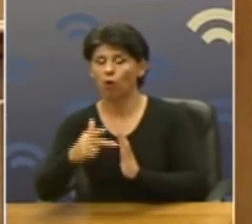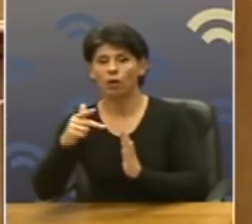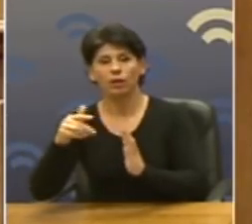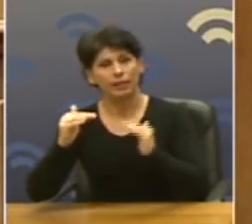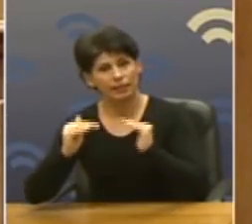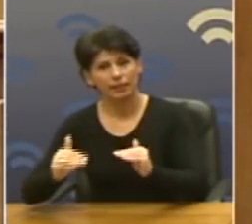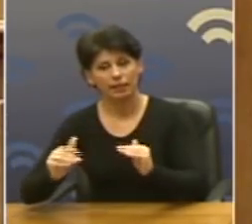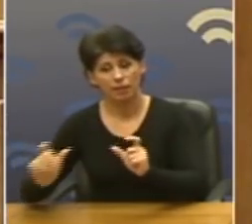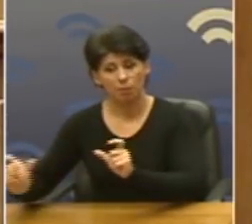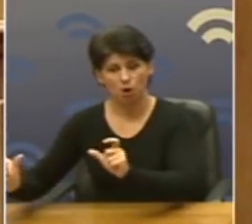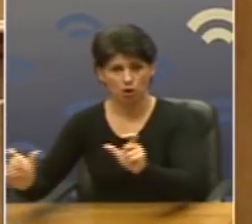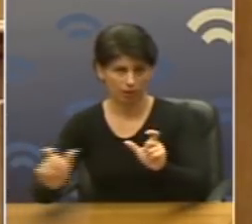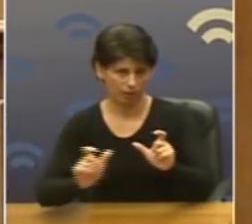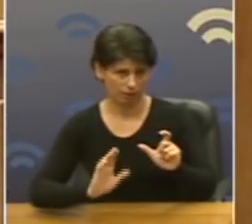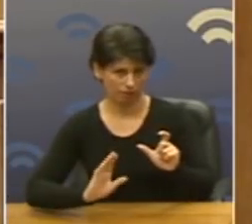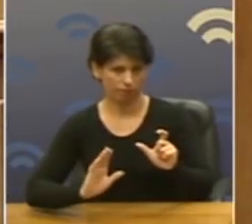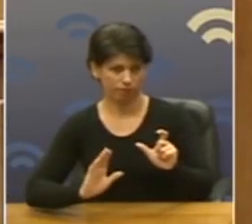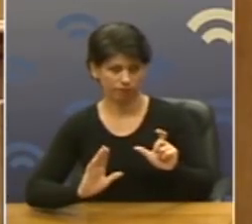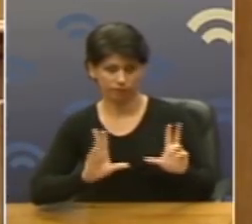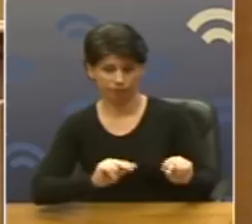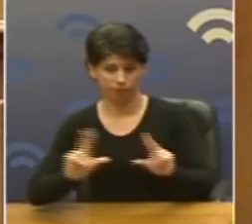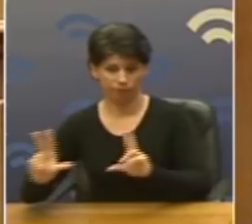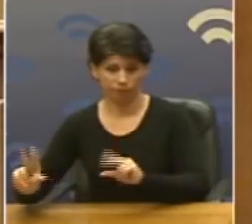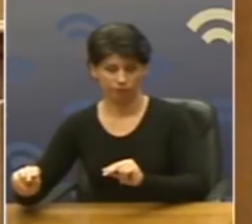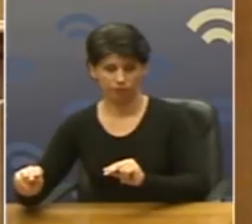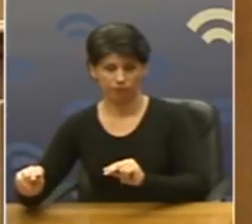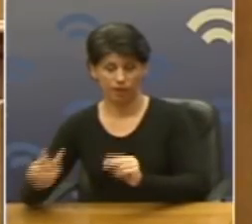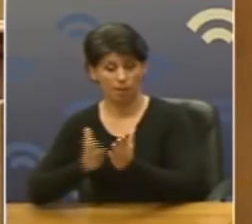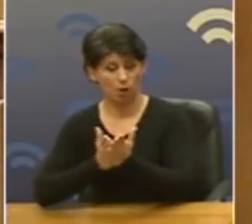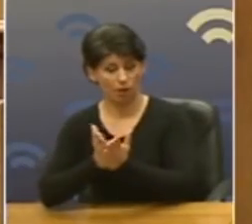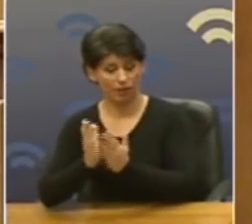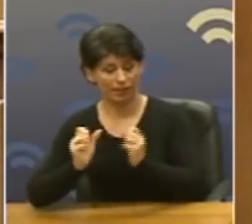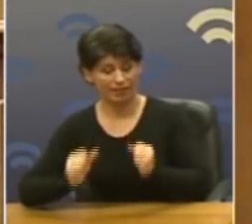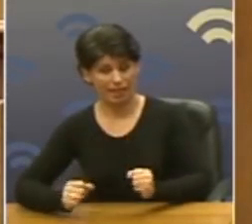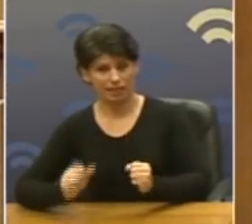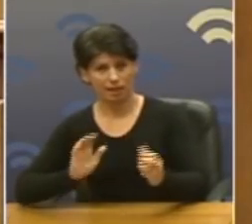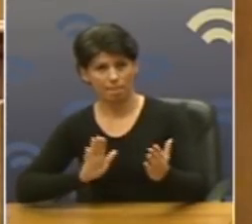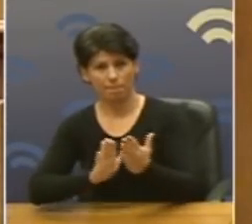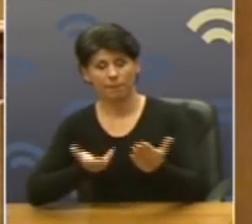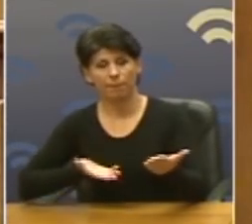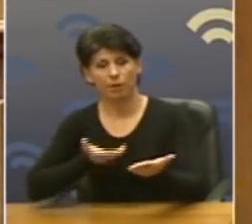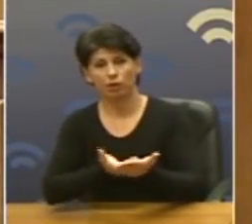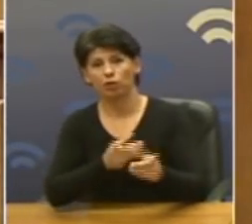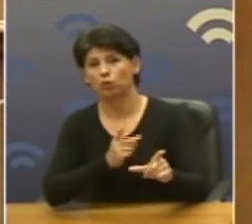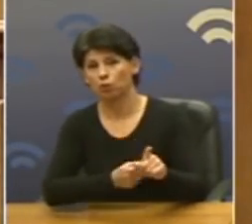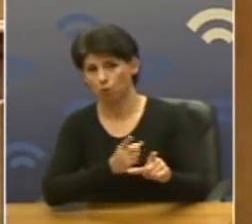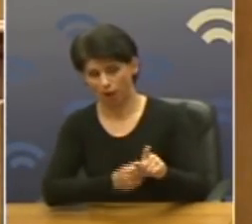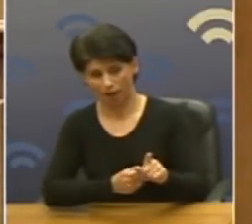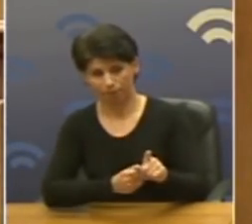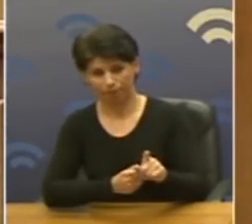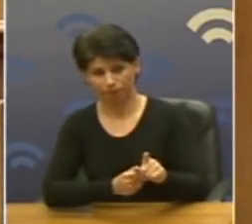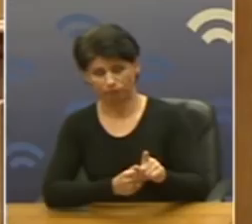κατάσταση πολιορκίας. Η κοινή σας απορριπτική στάση απέναντι στις προτάσεις του Κομμουνιστικού Κόμματος